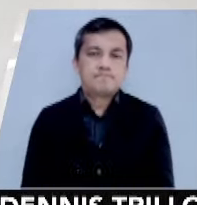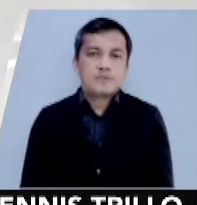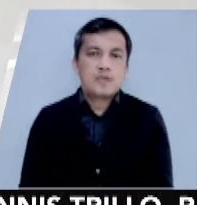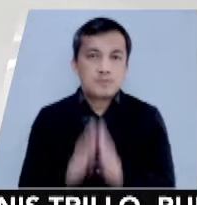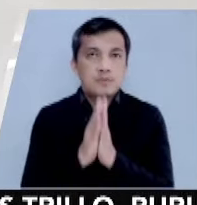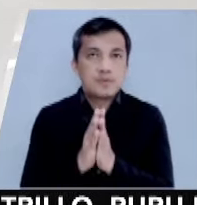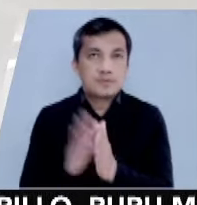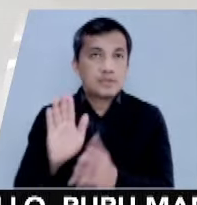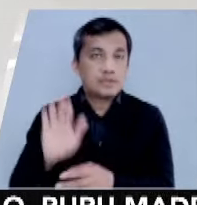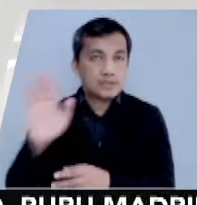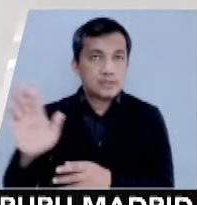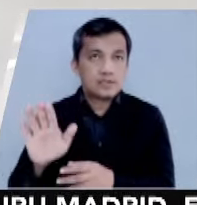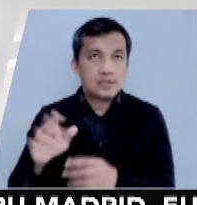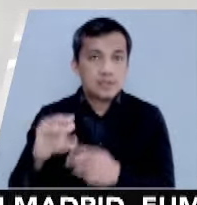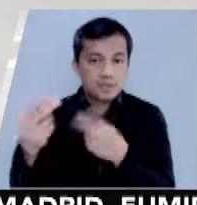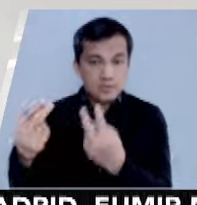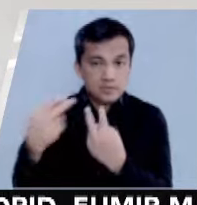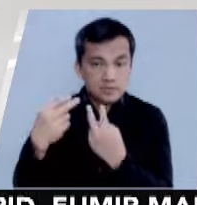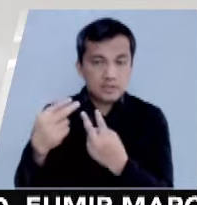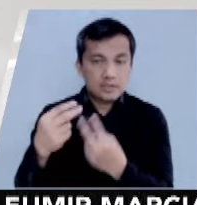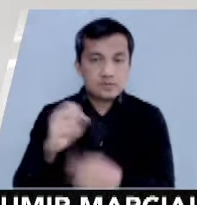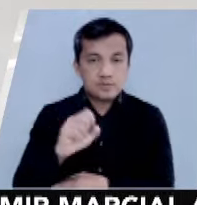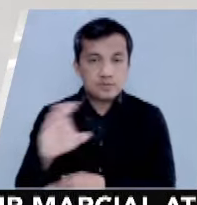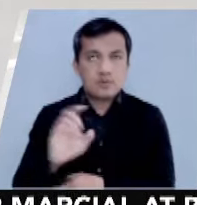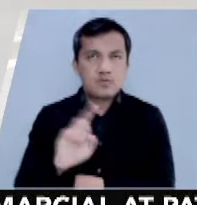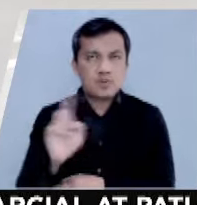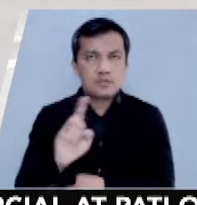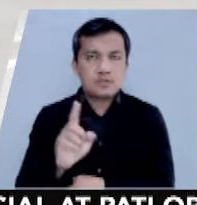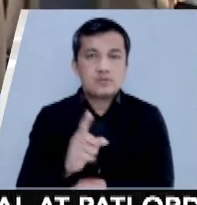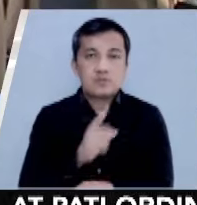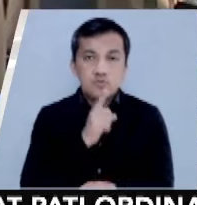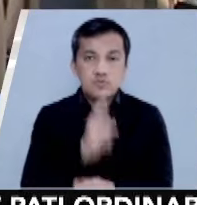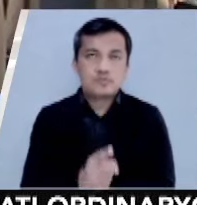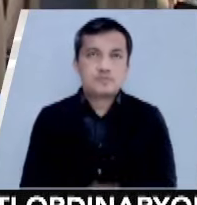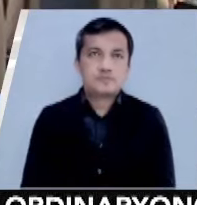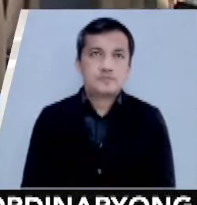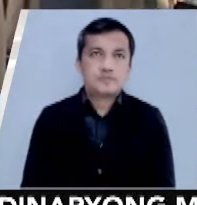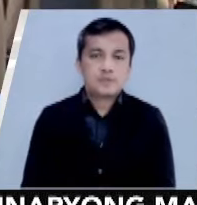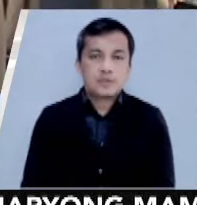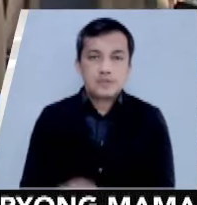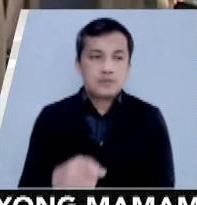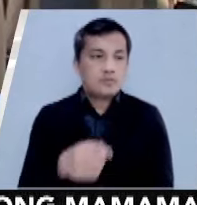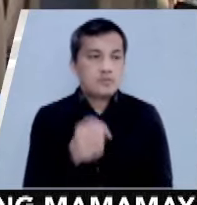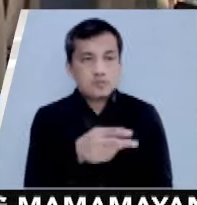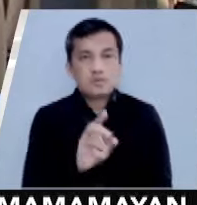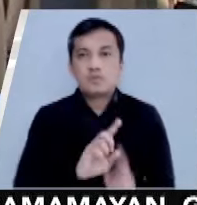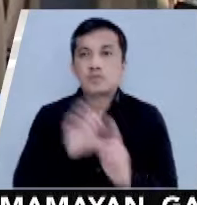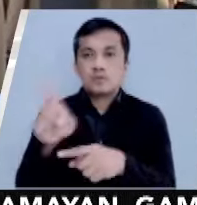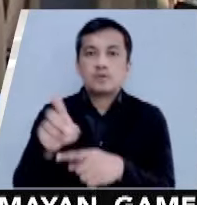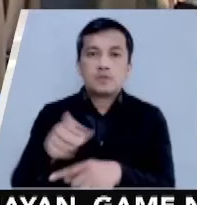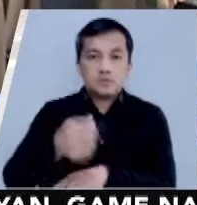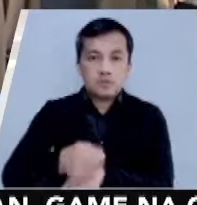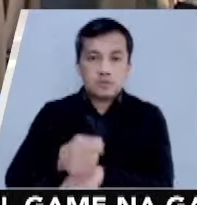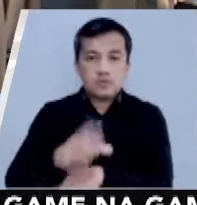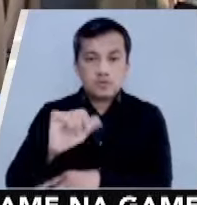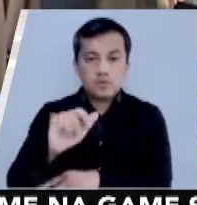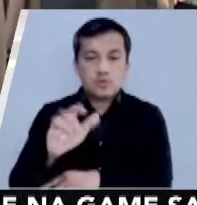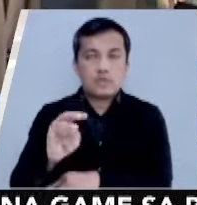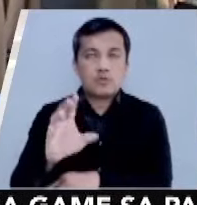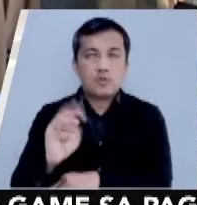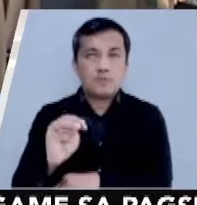na makikita ng Korte Suprema kung ano ang totoo. Pinadadalo si Roque sa pagdinig ng Quadcom dahil sa kanya umanong papel